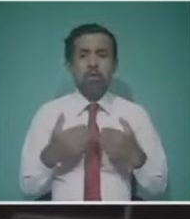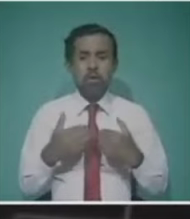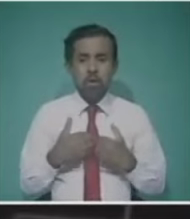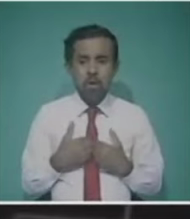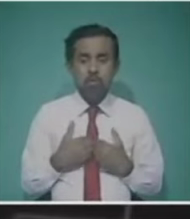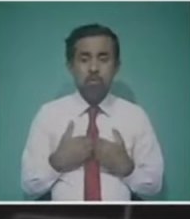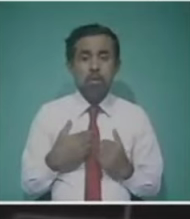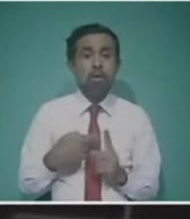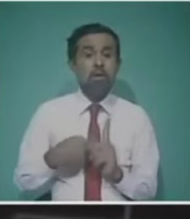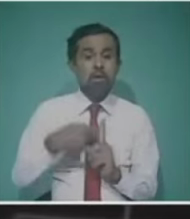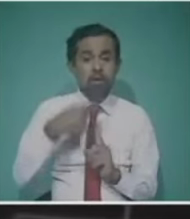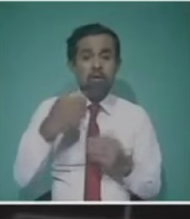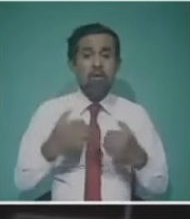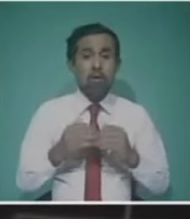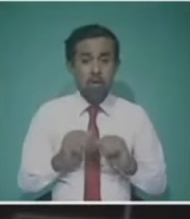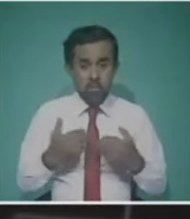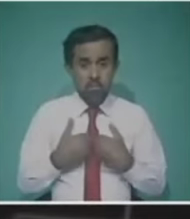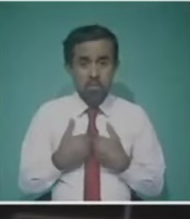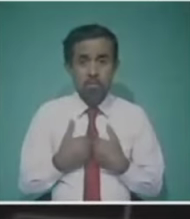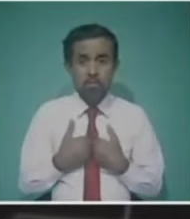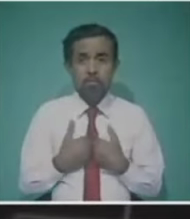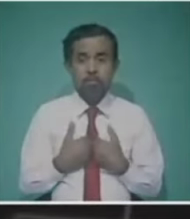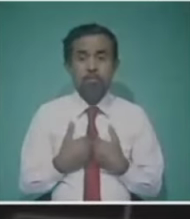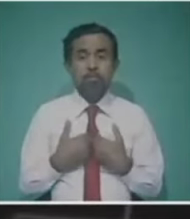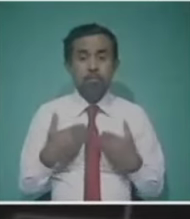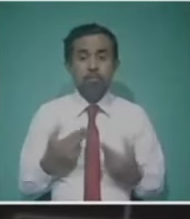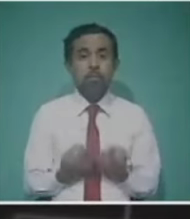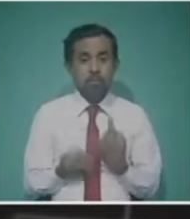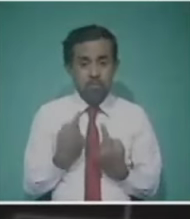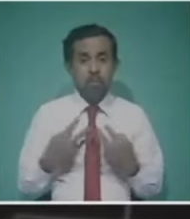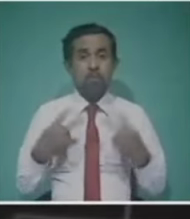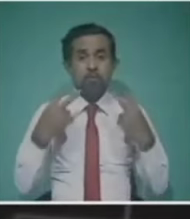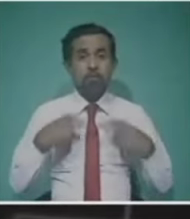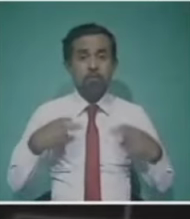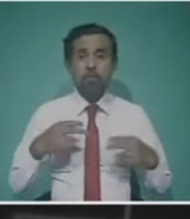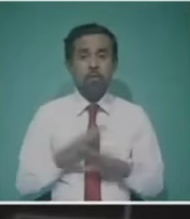அசிங்கப்படுகிறவரது கருத்துக்களை கூறக்கூடாது என்பதனையும் கேட்டு முடித்துக் கொள்கிறேன். நன்றி.